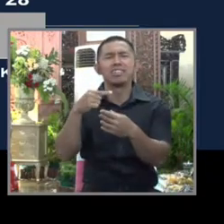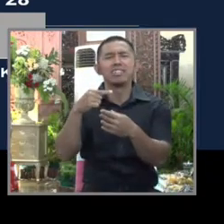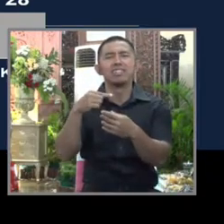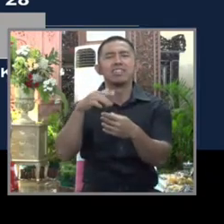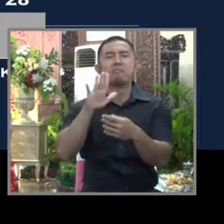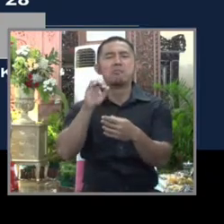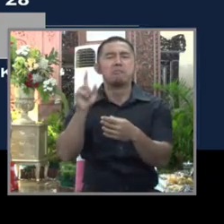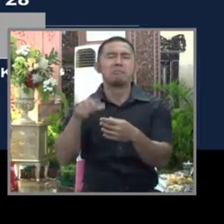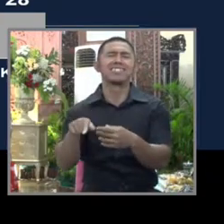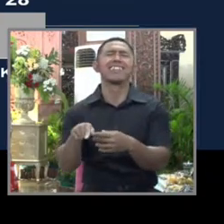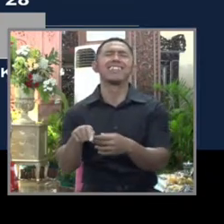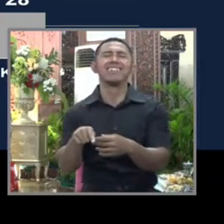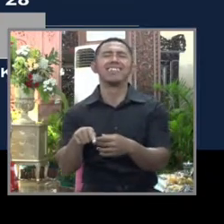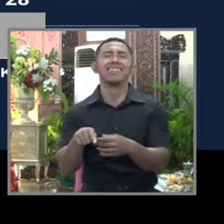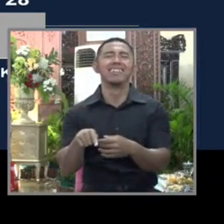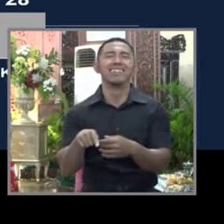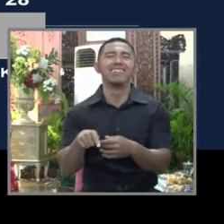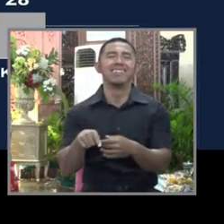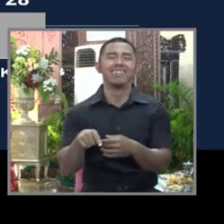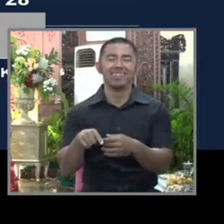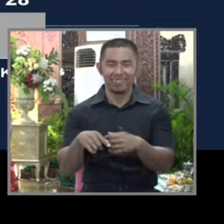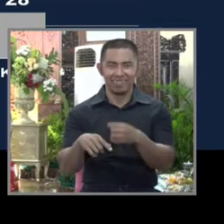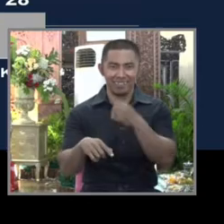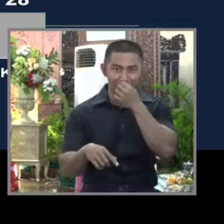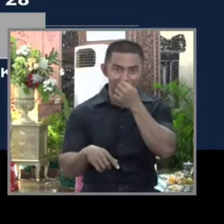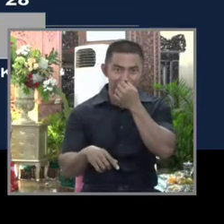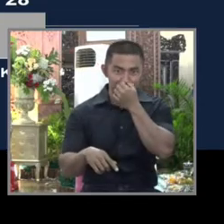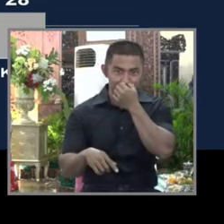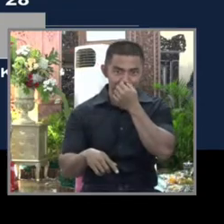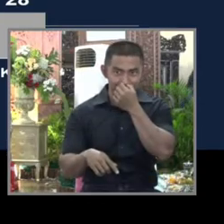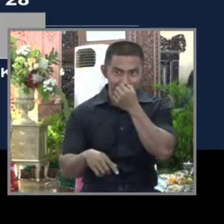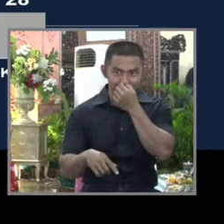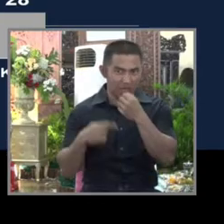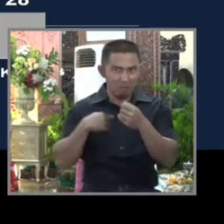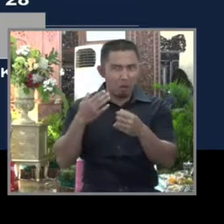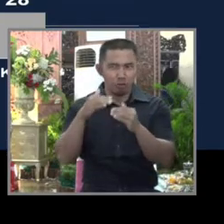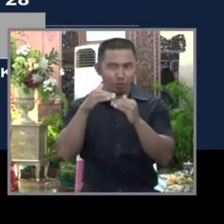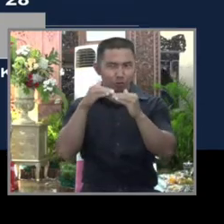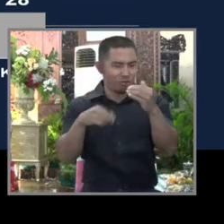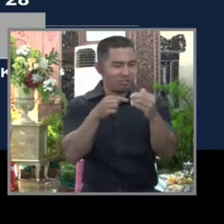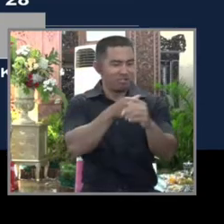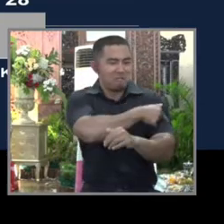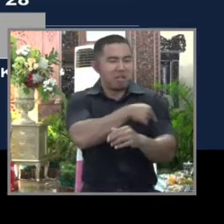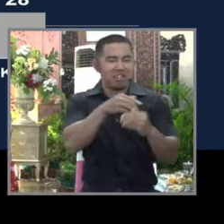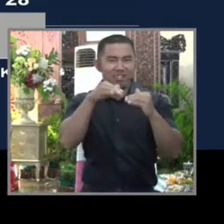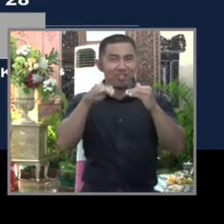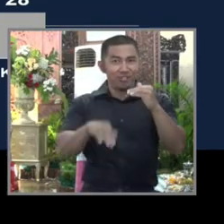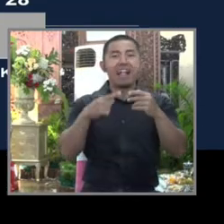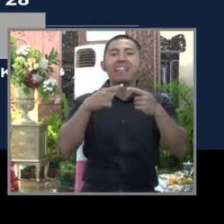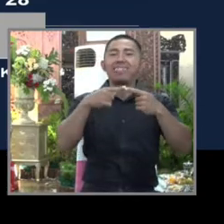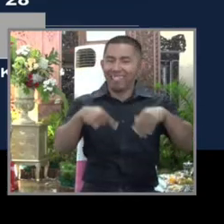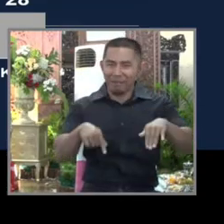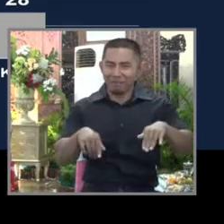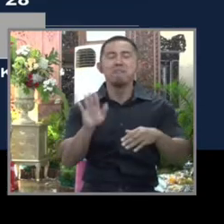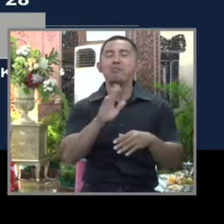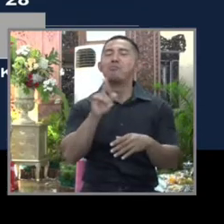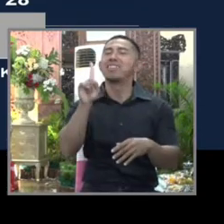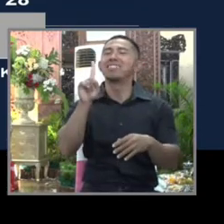ini. Saya kurang respon tak. Undak ke pangkate lho. Ah, Pati luar biasa belum ada satupun.